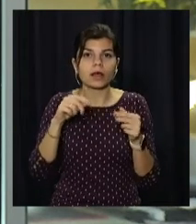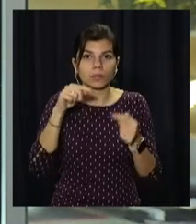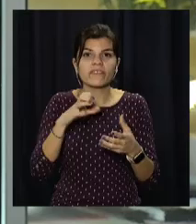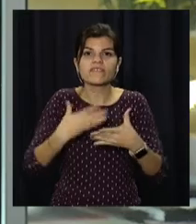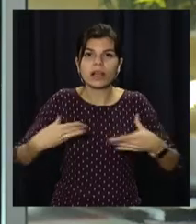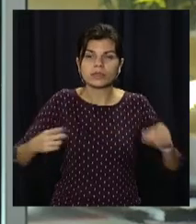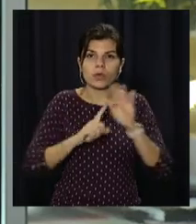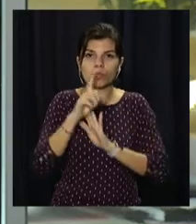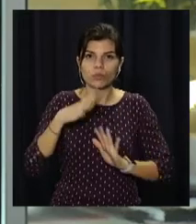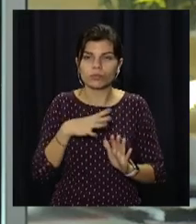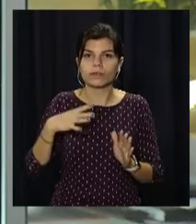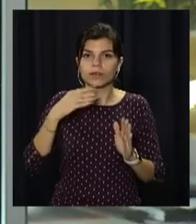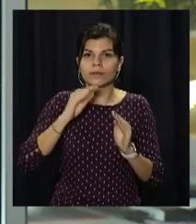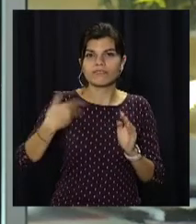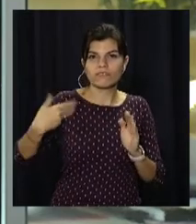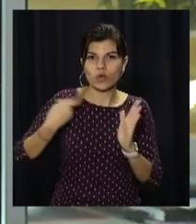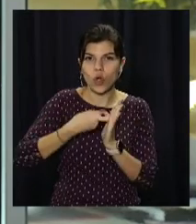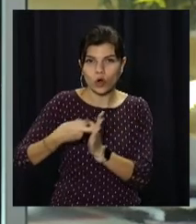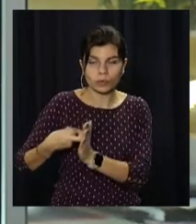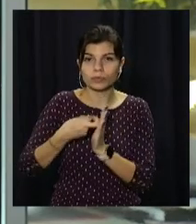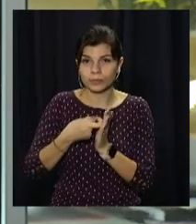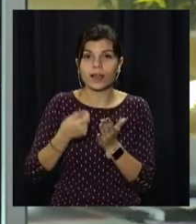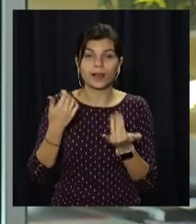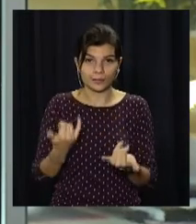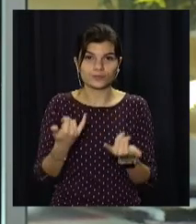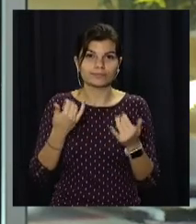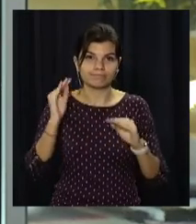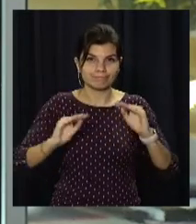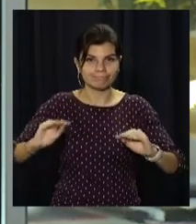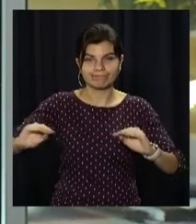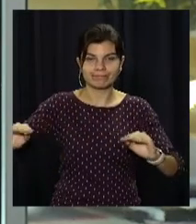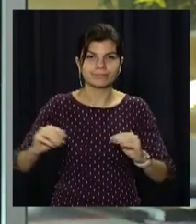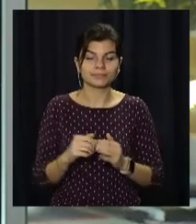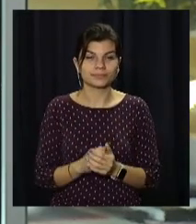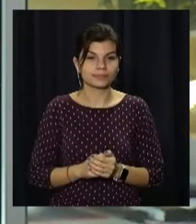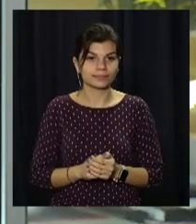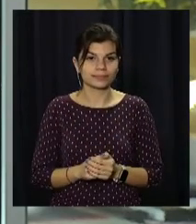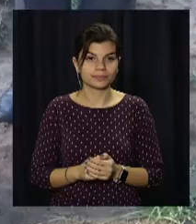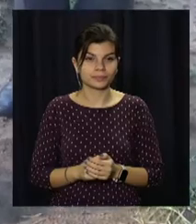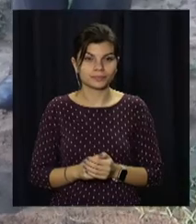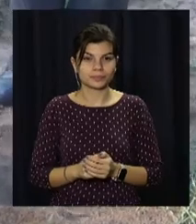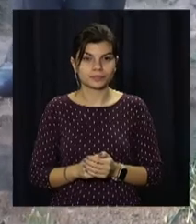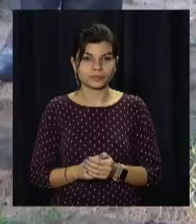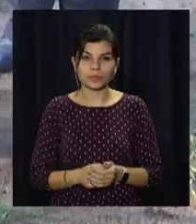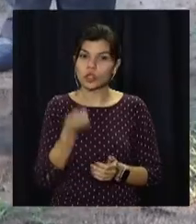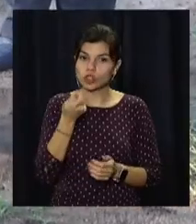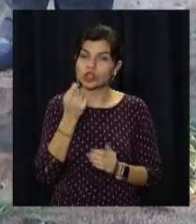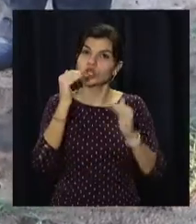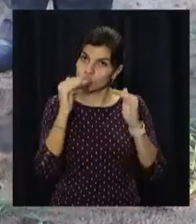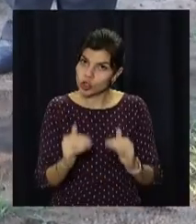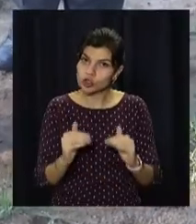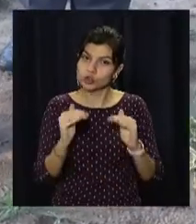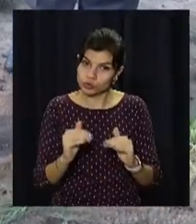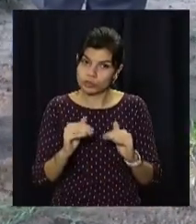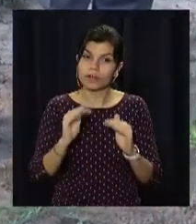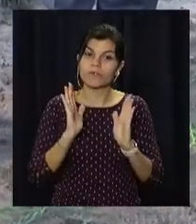із лісниками до створення зеленої країни долучилася і наша Анастасія Вільхова. Чуть-чуть ніже,